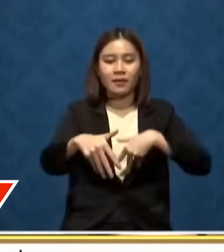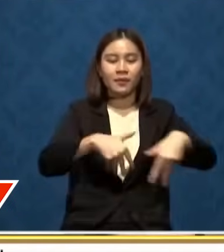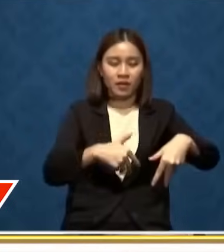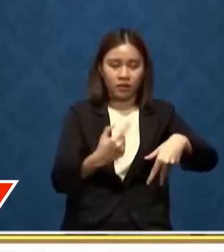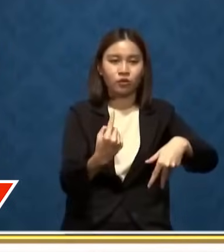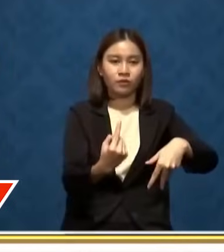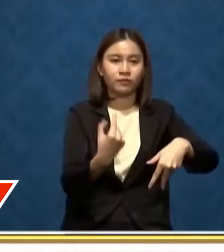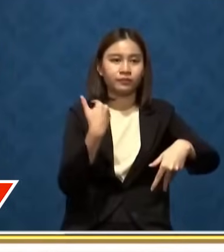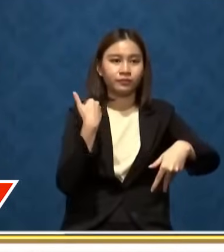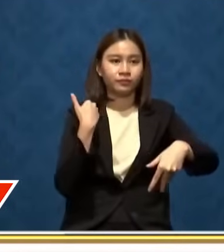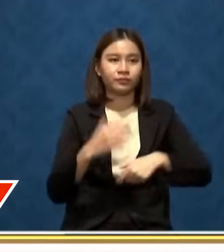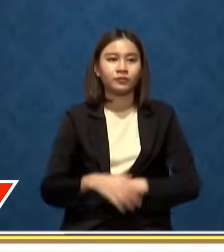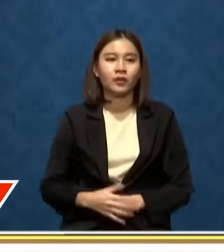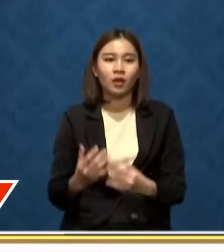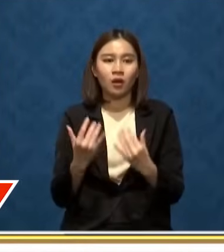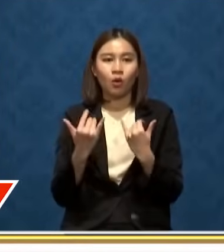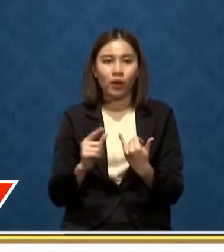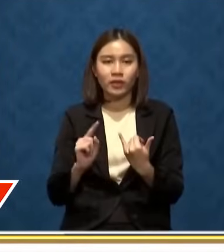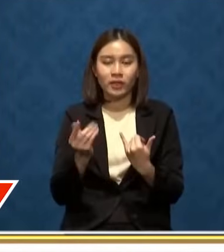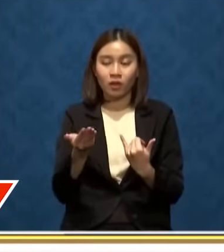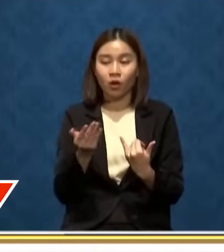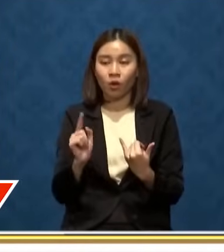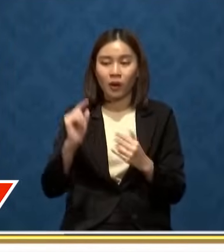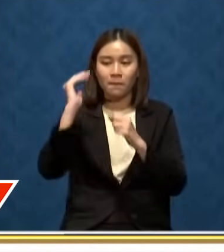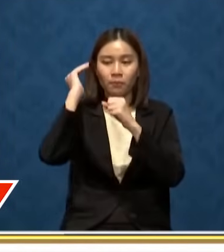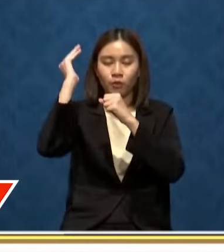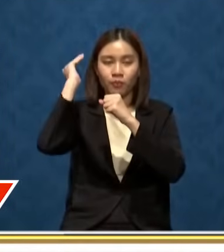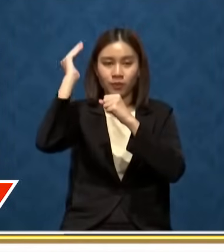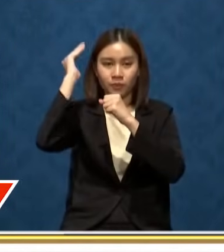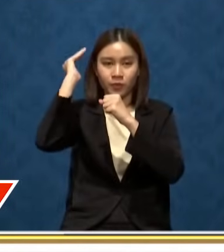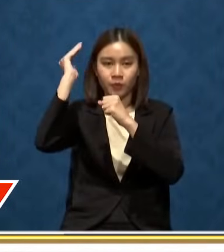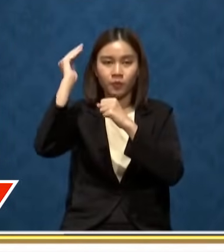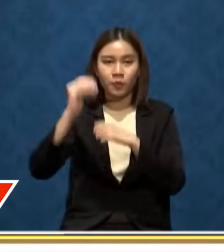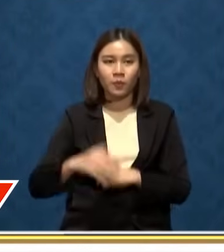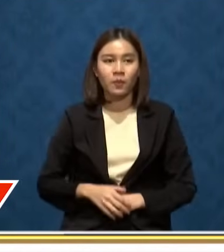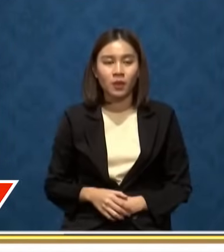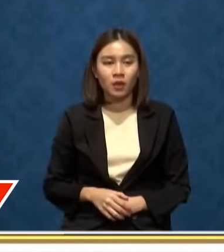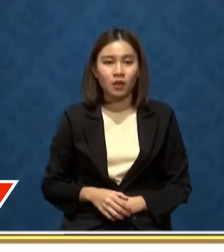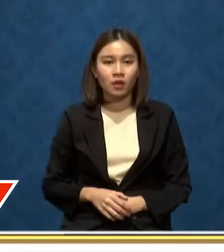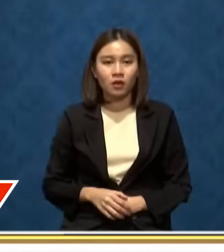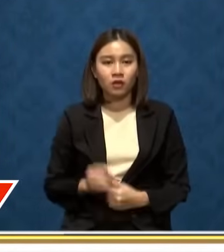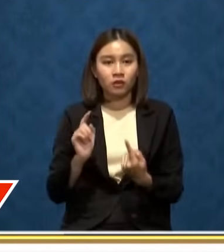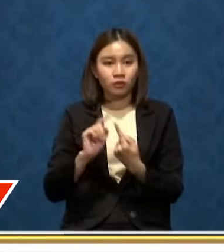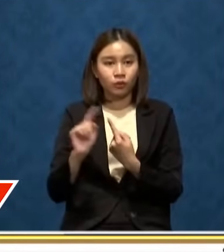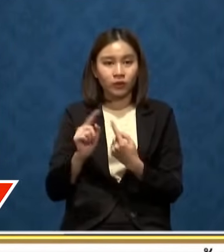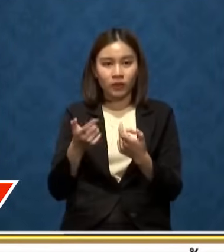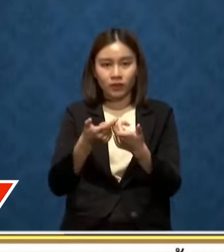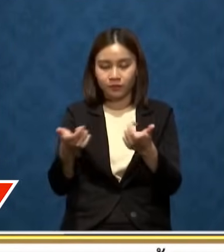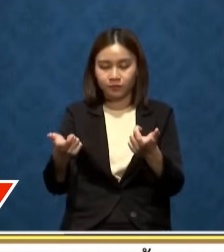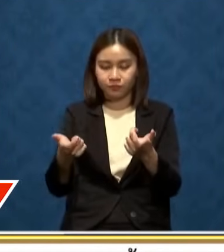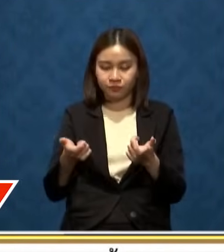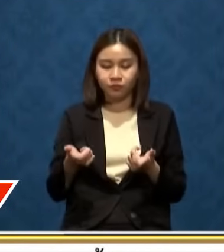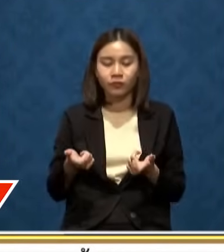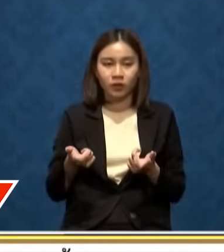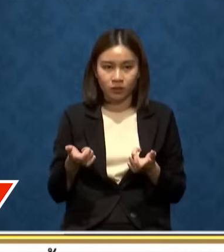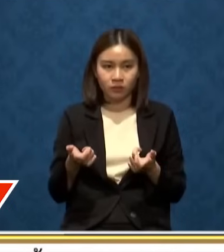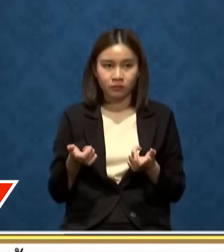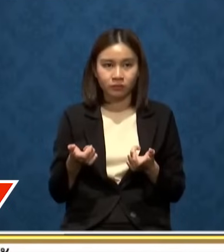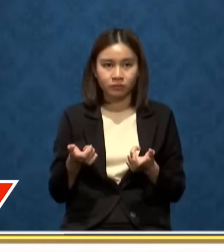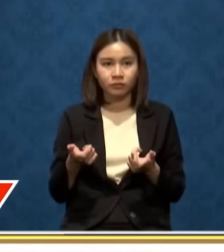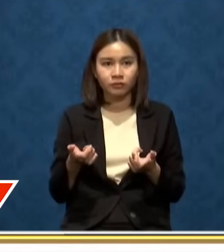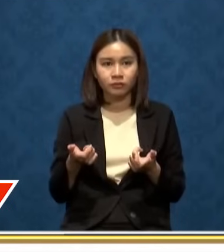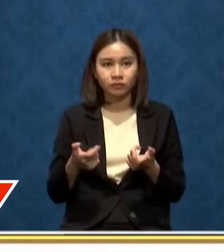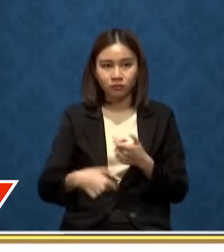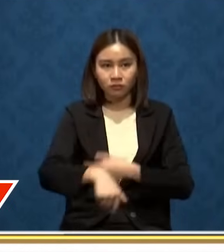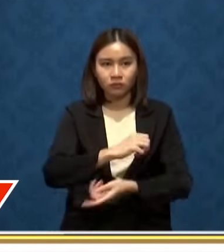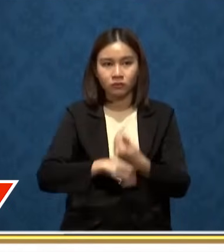ครับวันนี้ผมขออนุญาตอภิปรายเรื่องรายงานผลการ